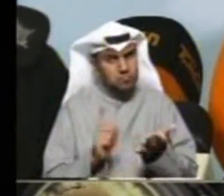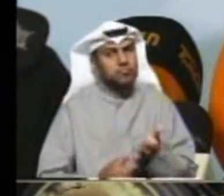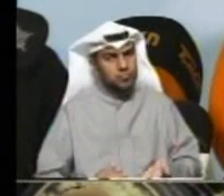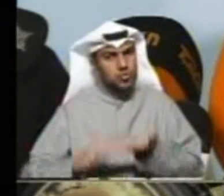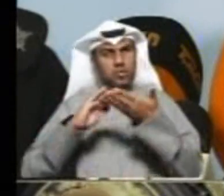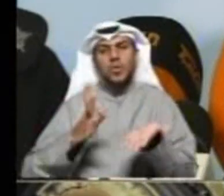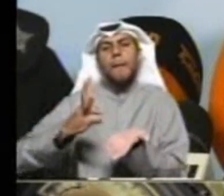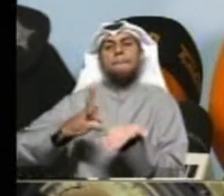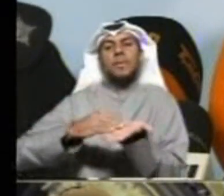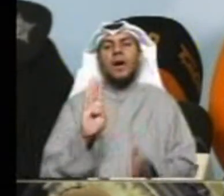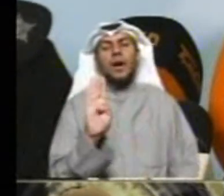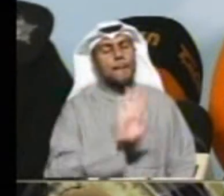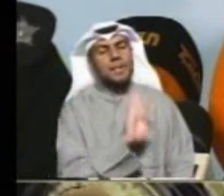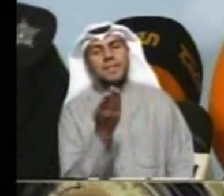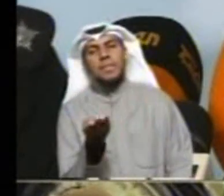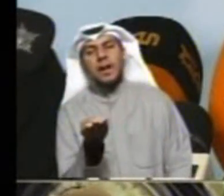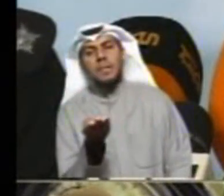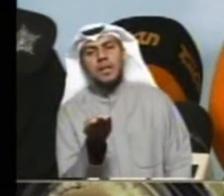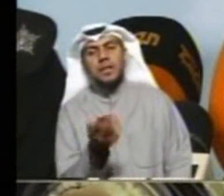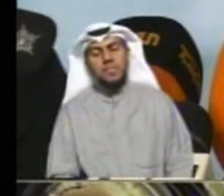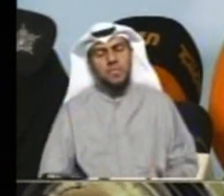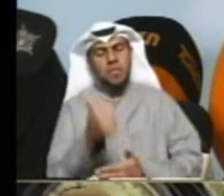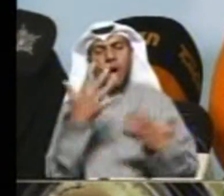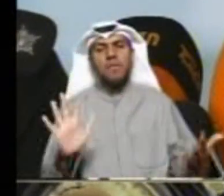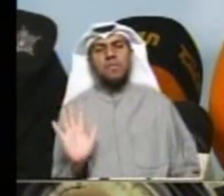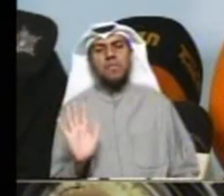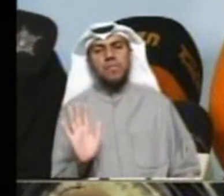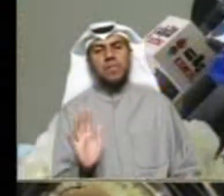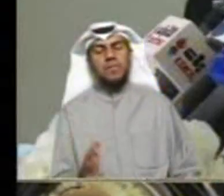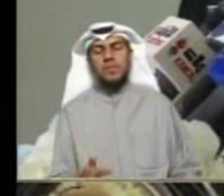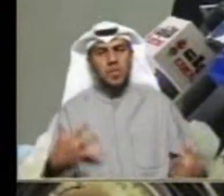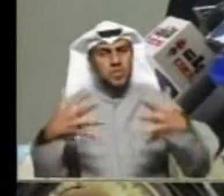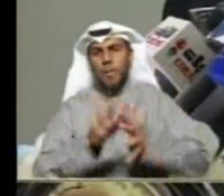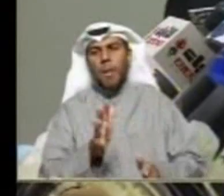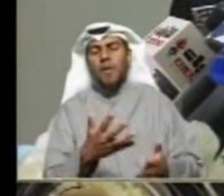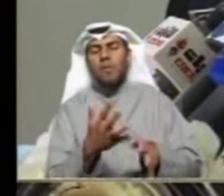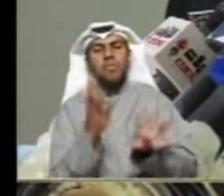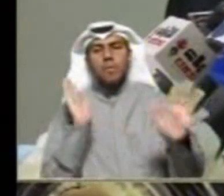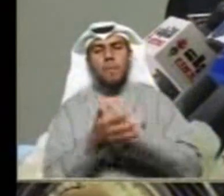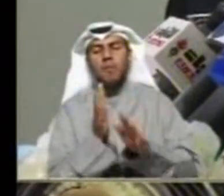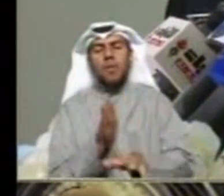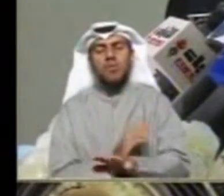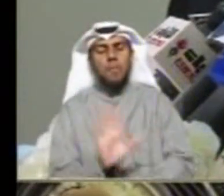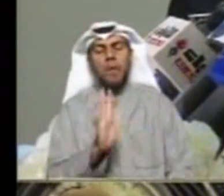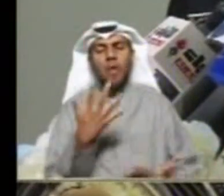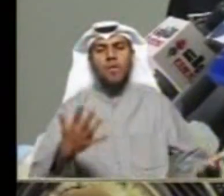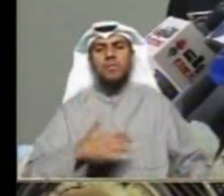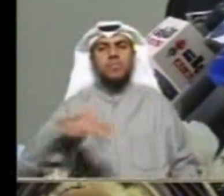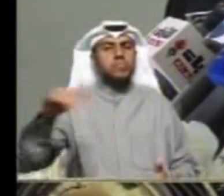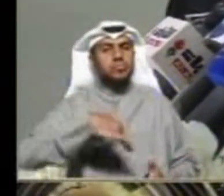عن ملصق الإقامة وتجديد الإقامة أونلاين راح يساهم بشكل كبير في تخفيف الزحام والضغط